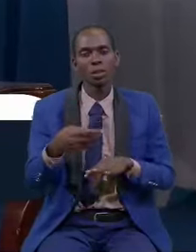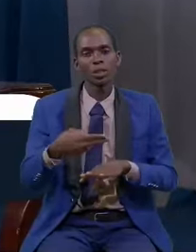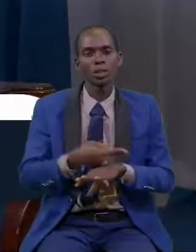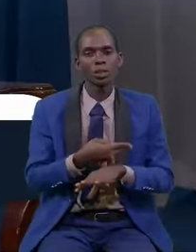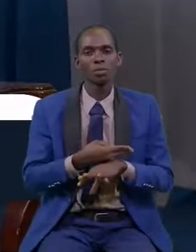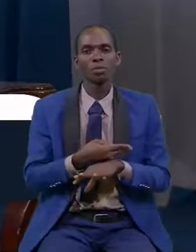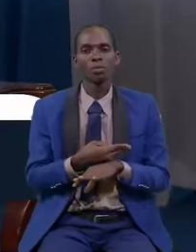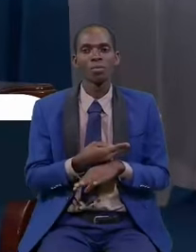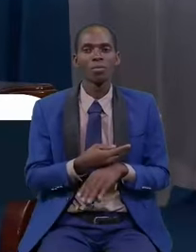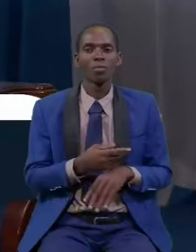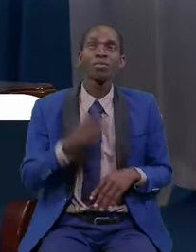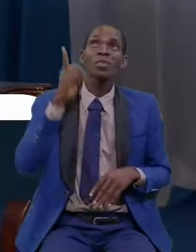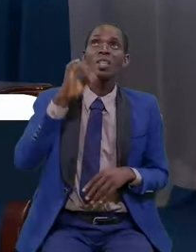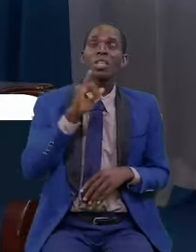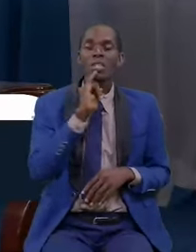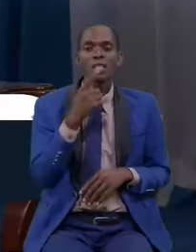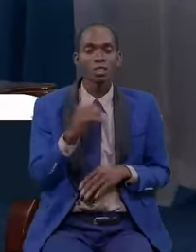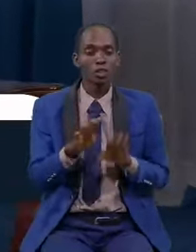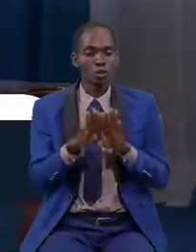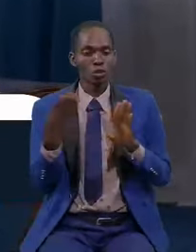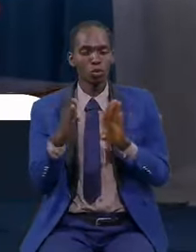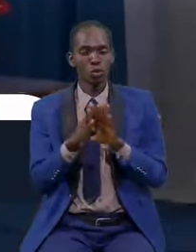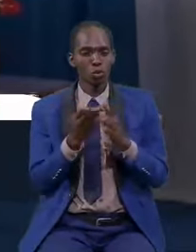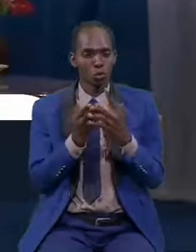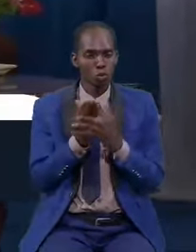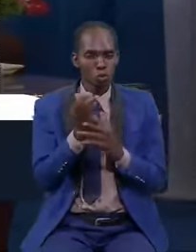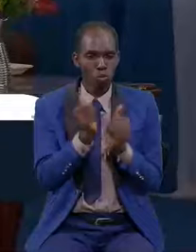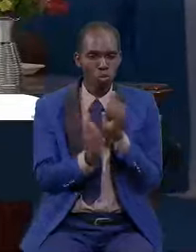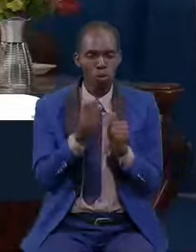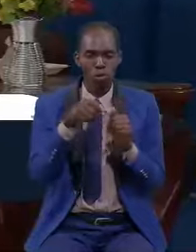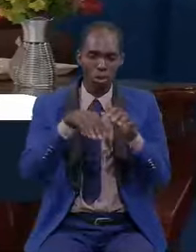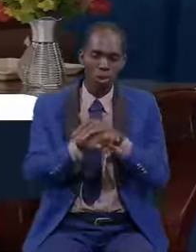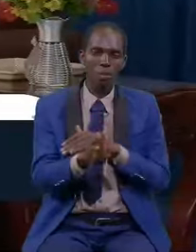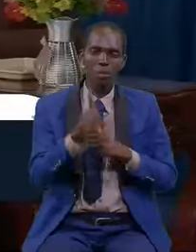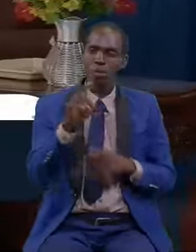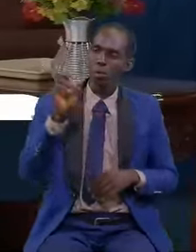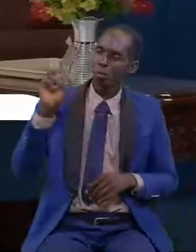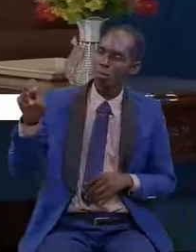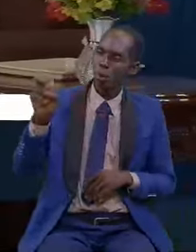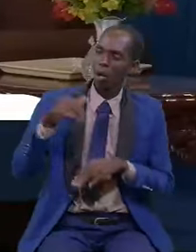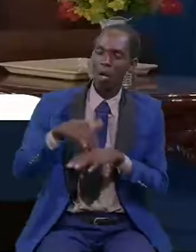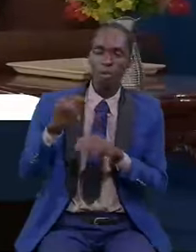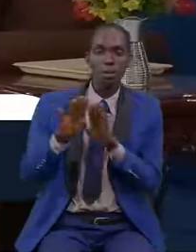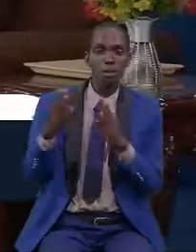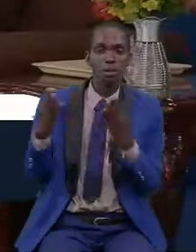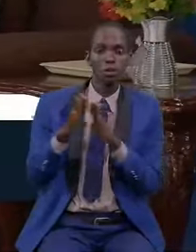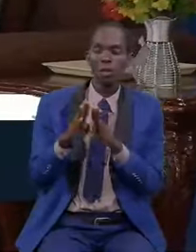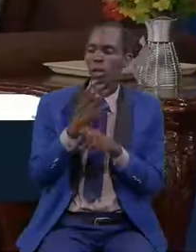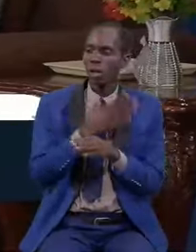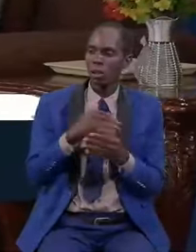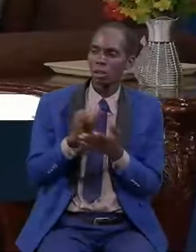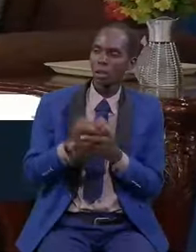brebis. C'est la porte par laquelle vous entrez, vous tapez à la porte et la porte s'ouvre